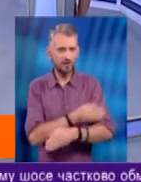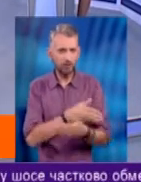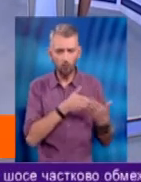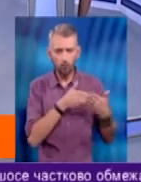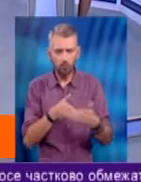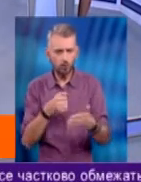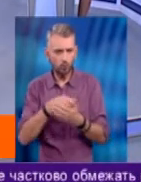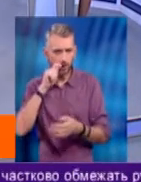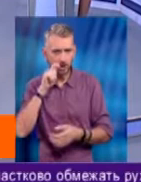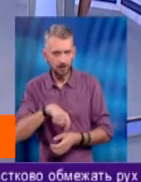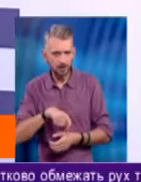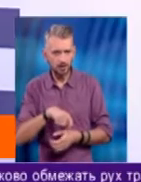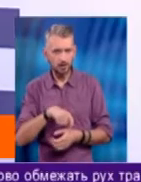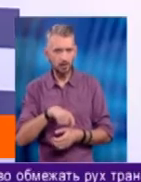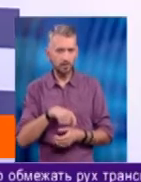до України,